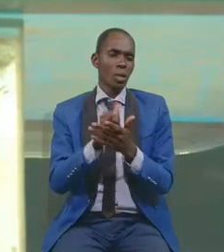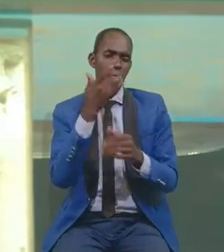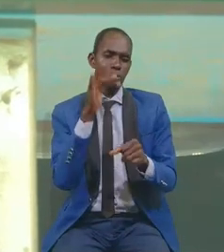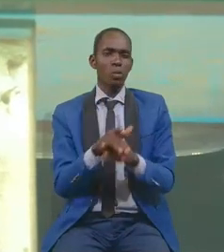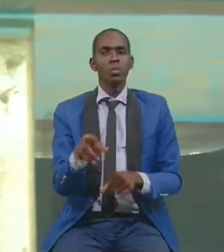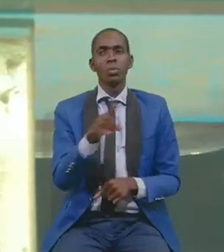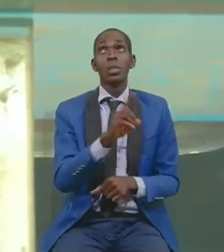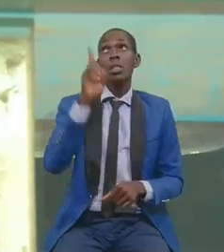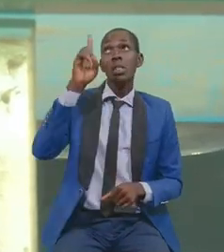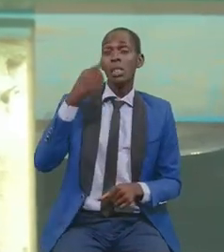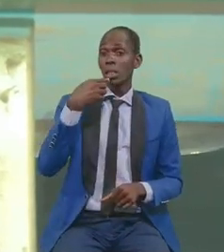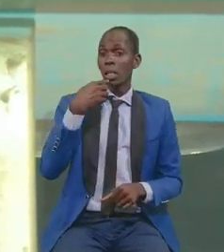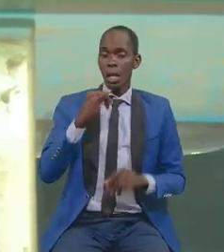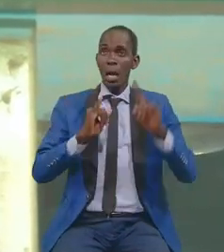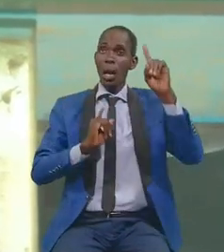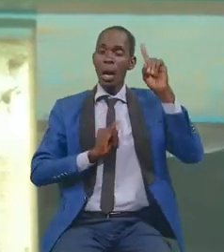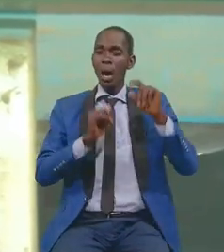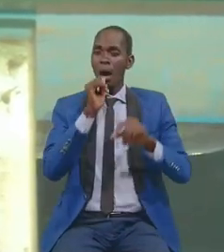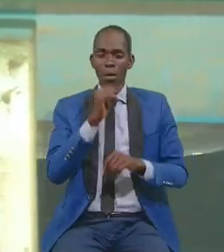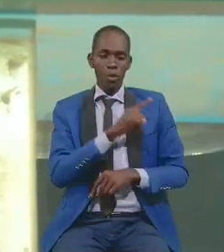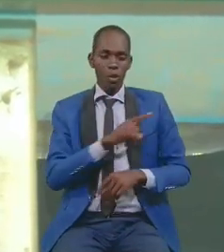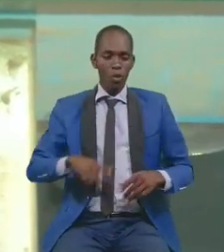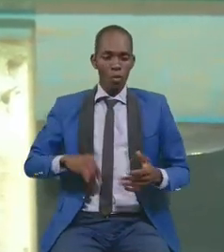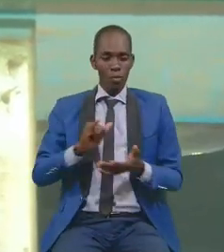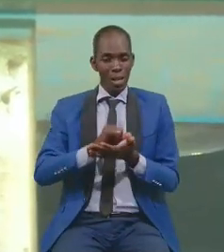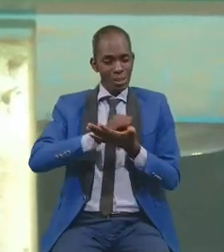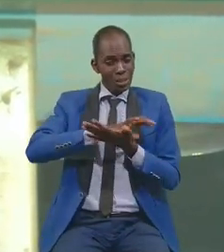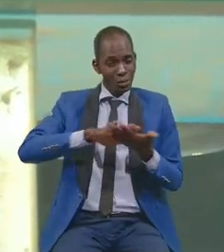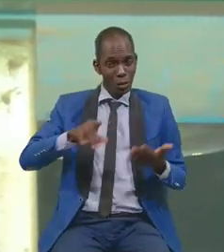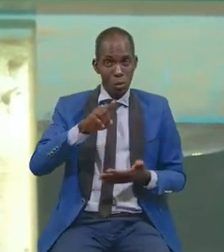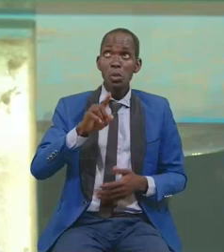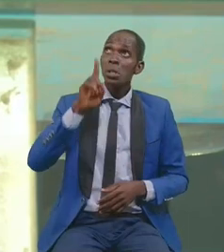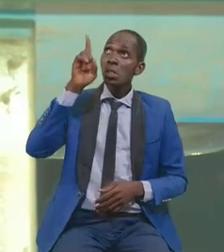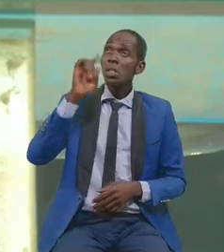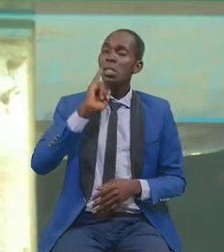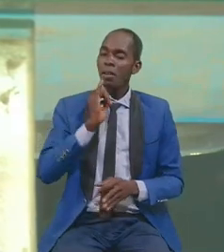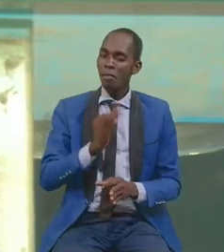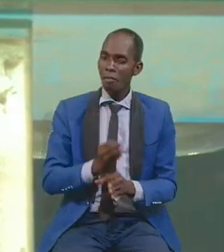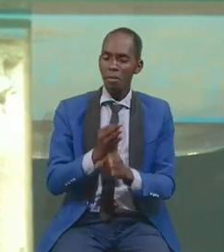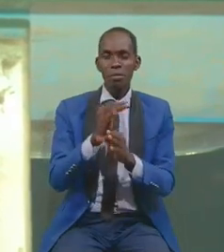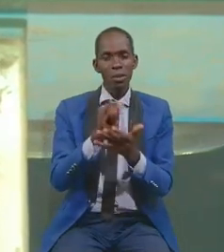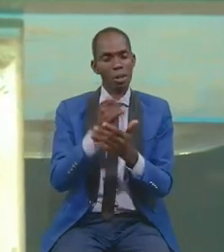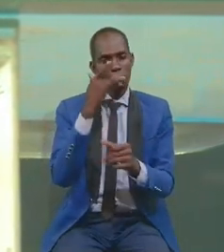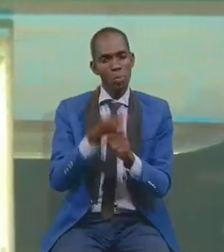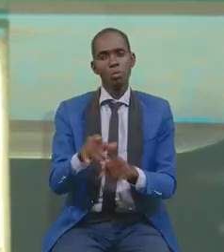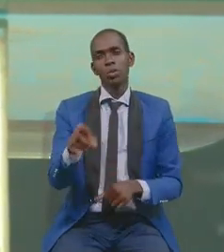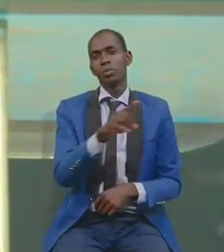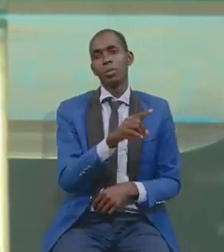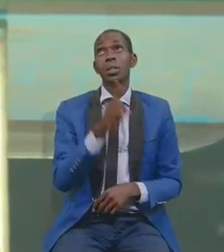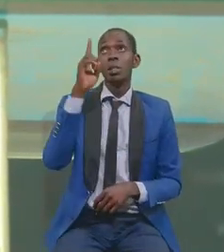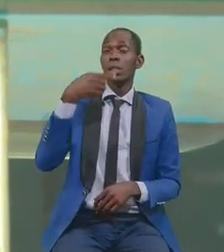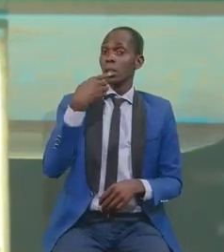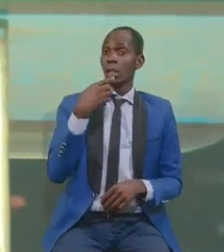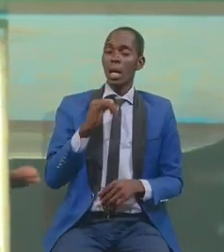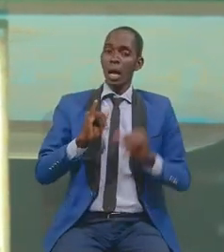Celui qui a fait la promesse est fidèle. Je suis l'Éternel qui te sanctifie. Celui qui a fait la promesse est fidèle. Je suis l'Éternel